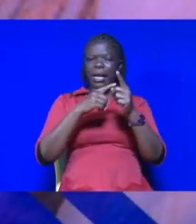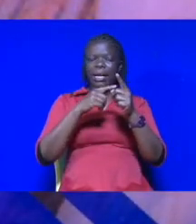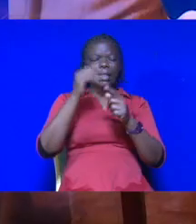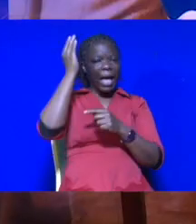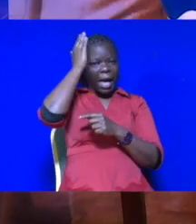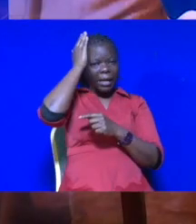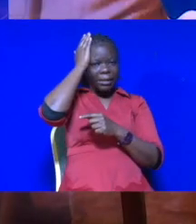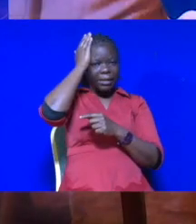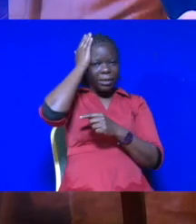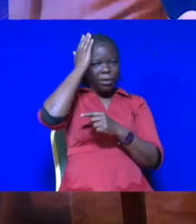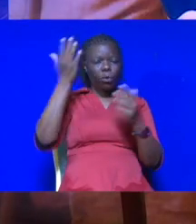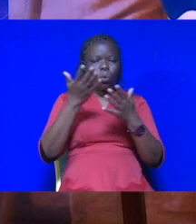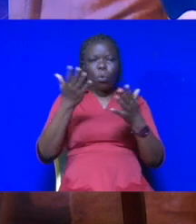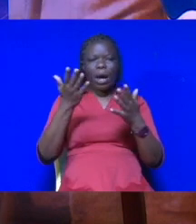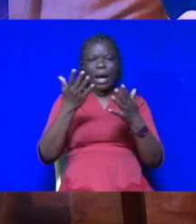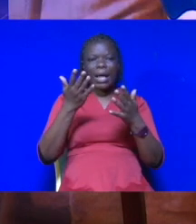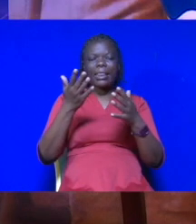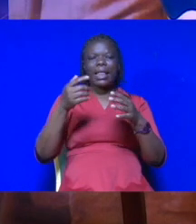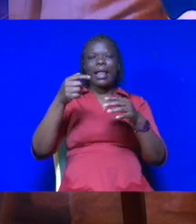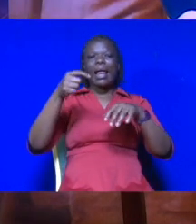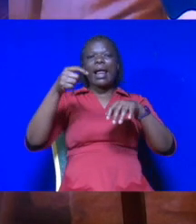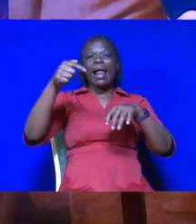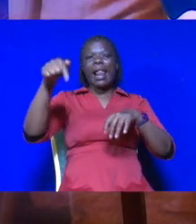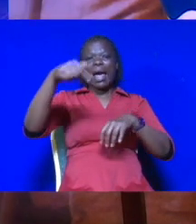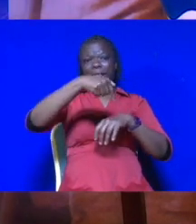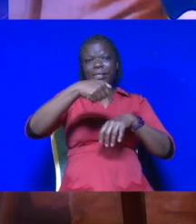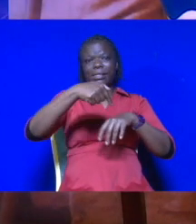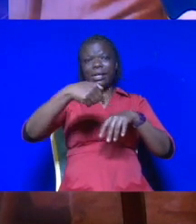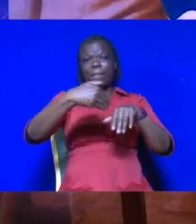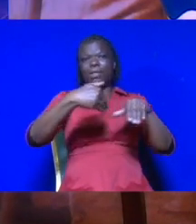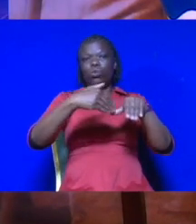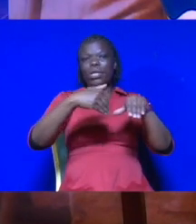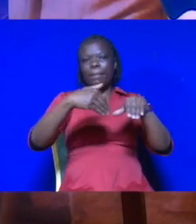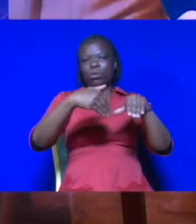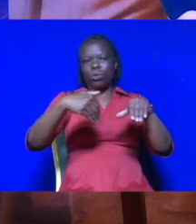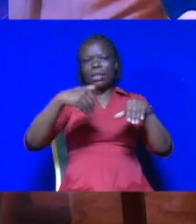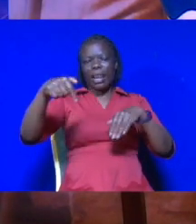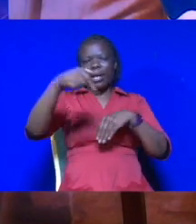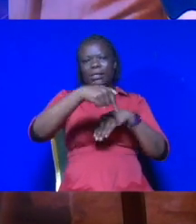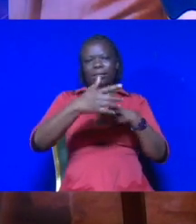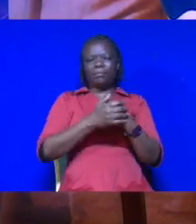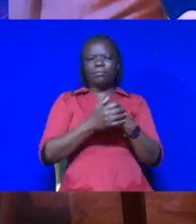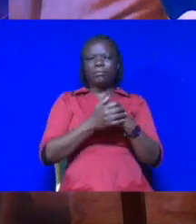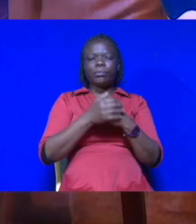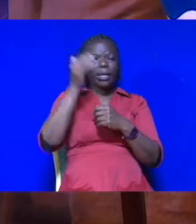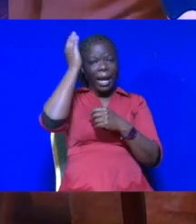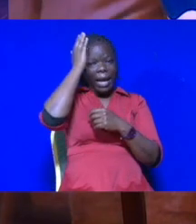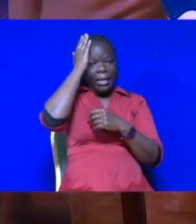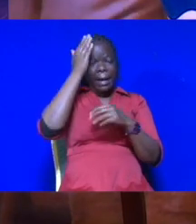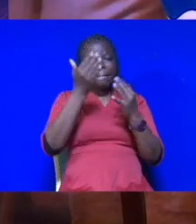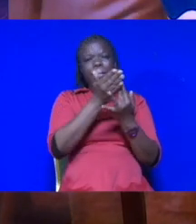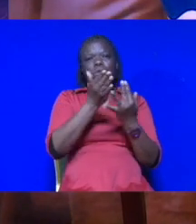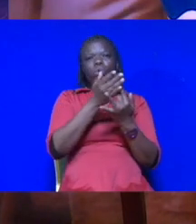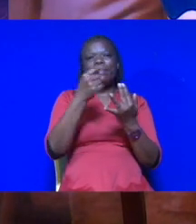hiki anakiweka katikati ya miguu yake. Anaweka katikati ya miguu yake kichwa. Kichwa anaweka katikati